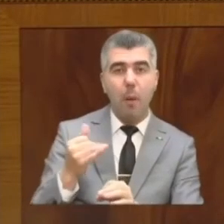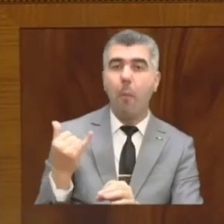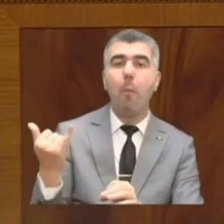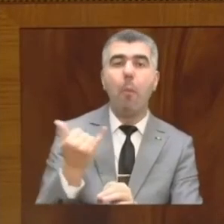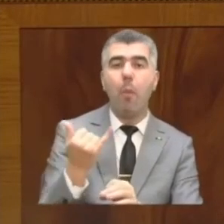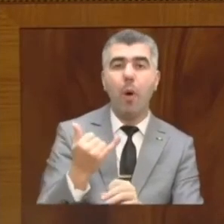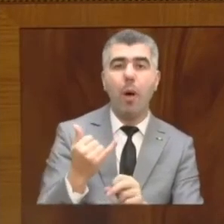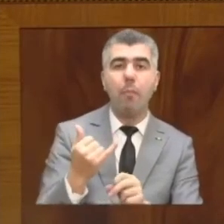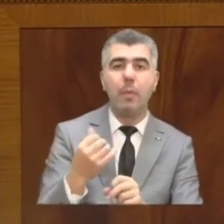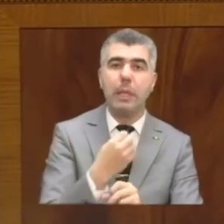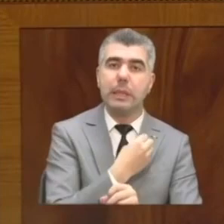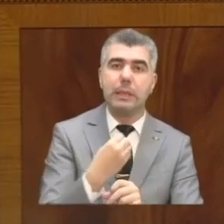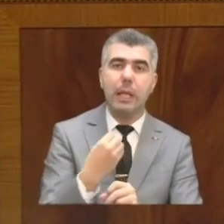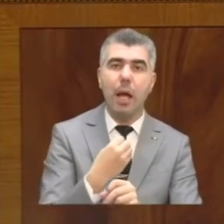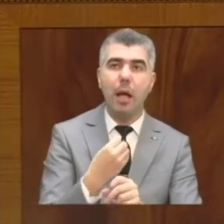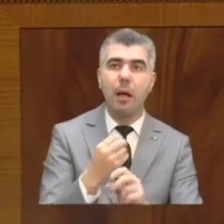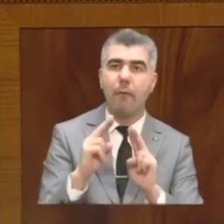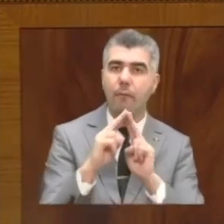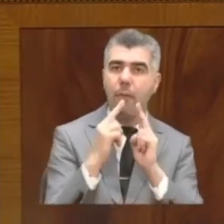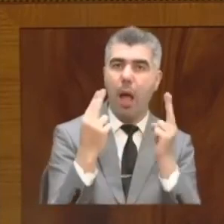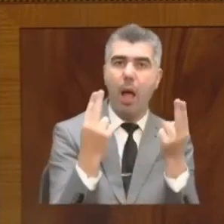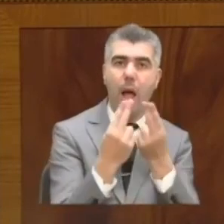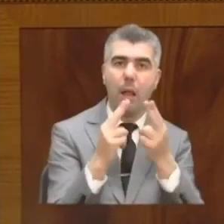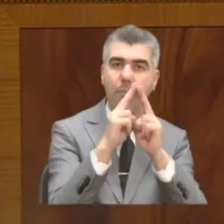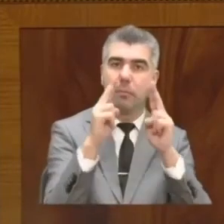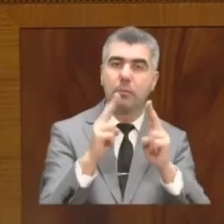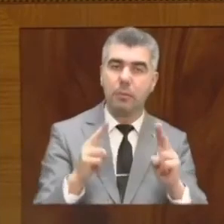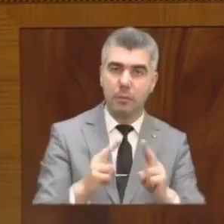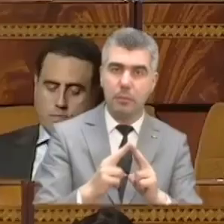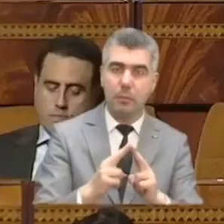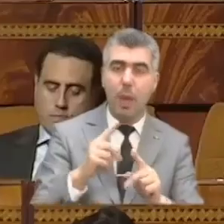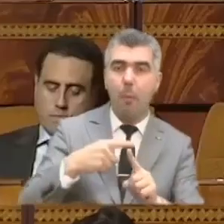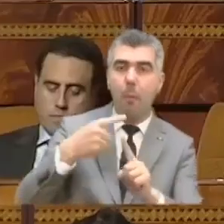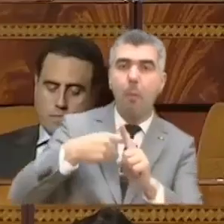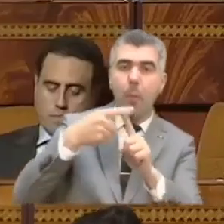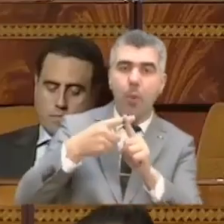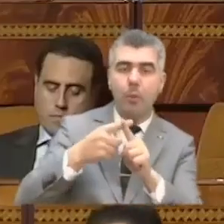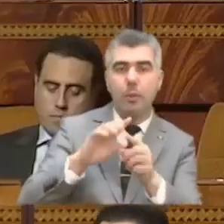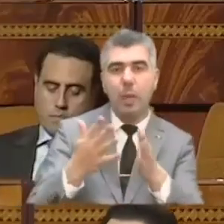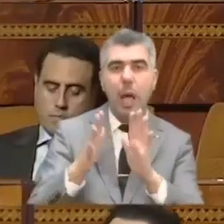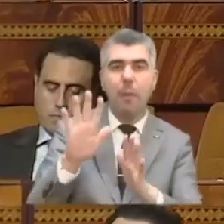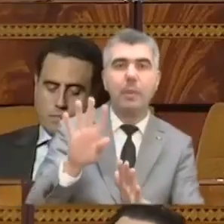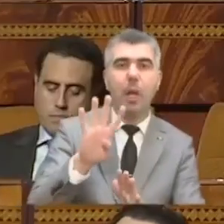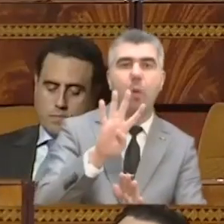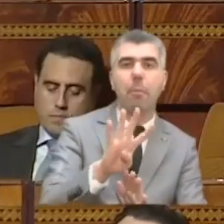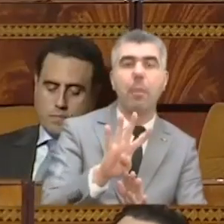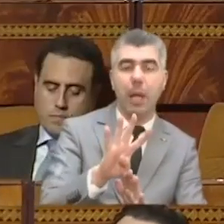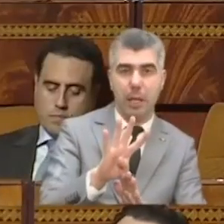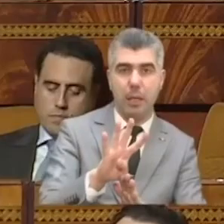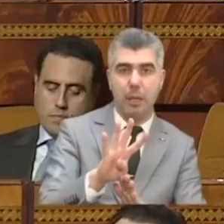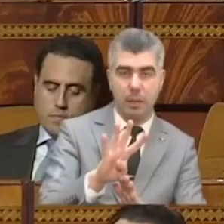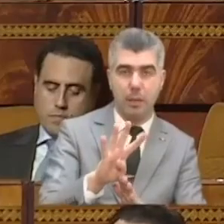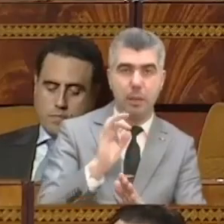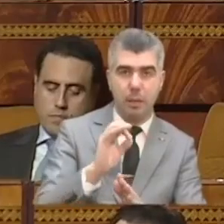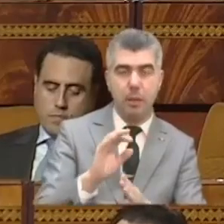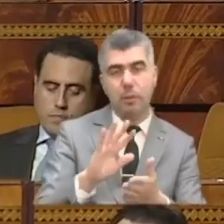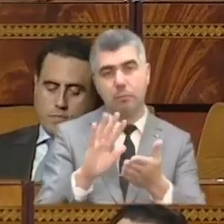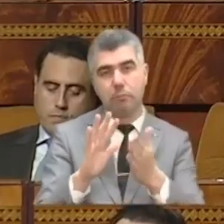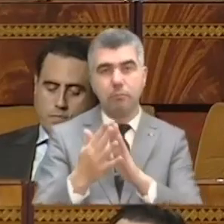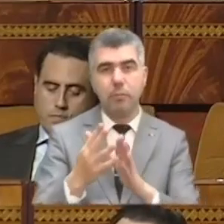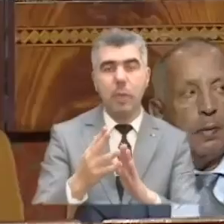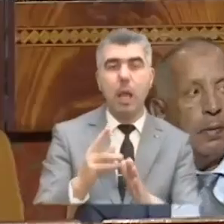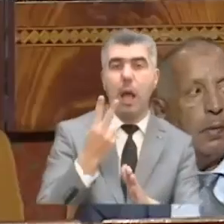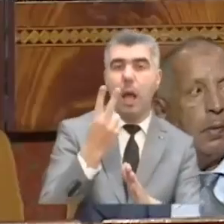لدن منظمة الصحة العالمية في أفق رفعها إلى 45 مهني بحلول